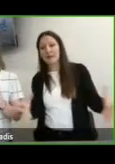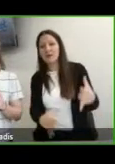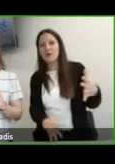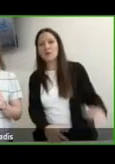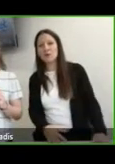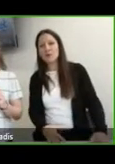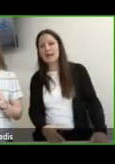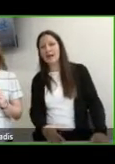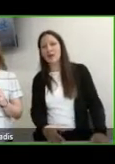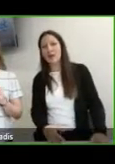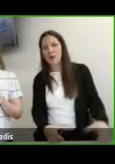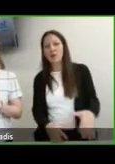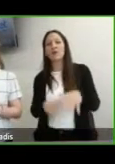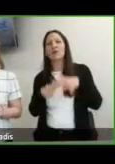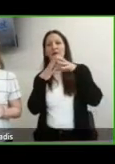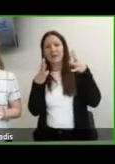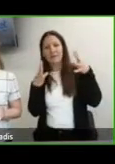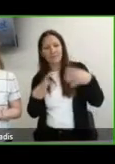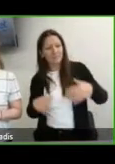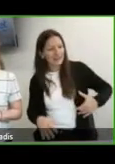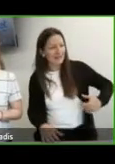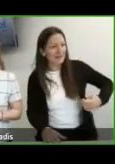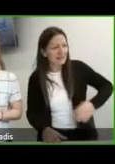fake news, où s'en va le monde?